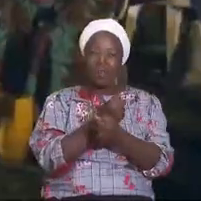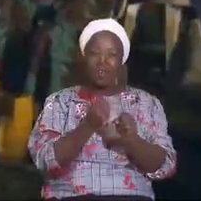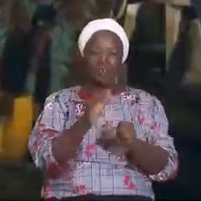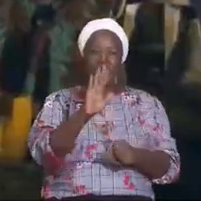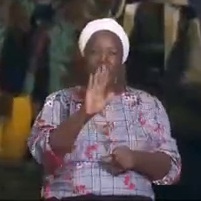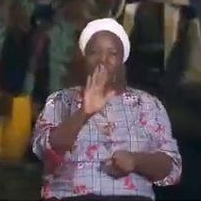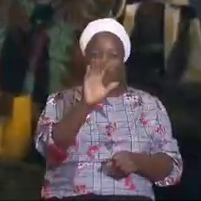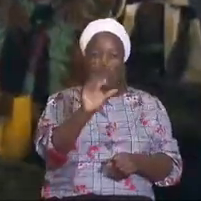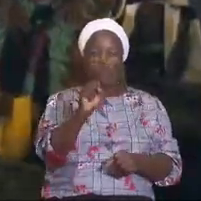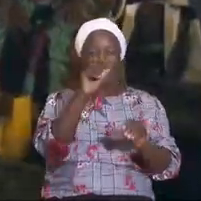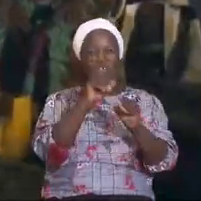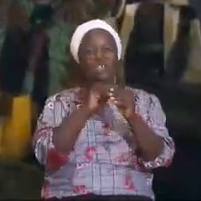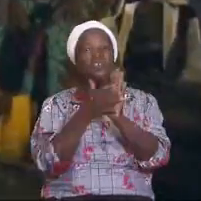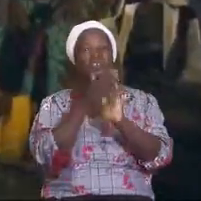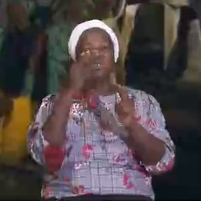dépasser.